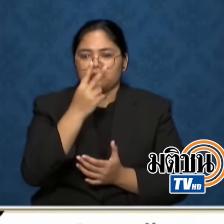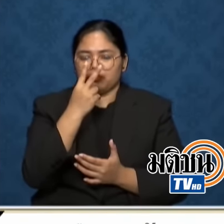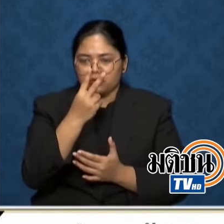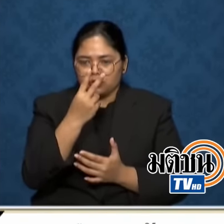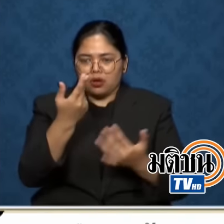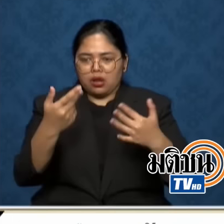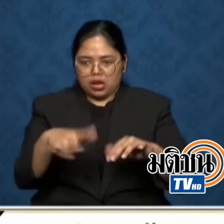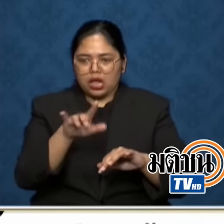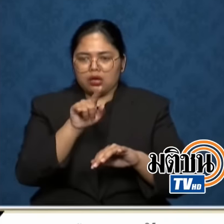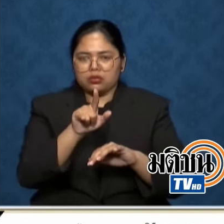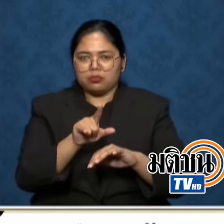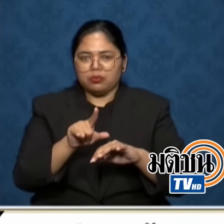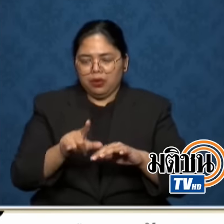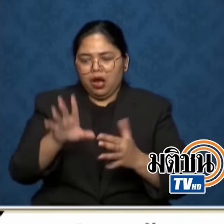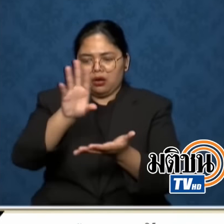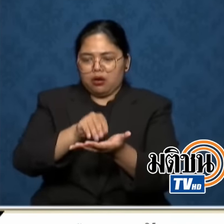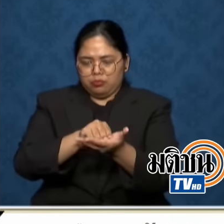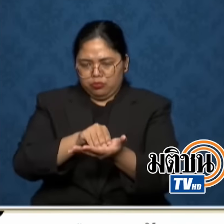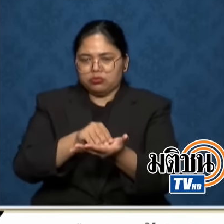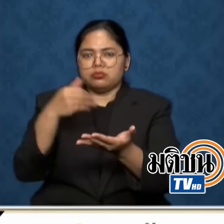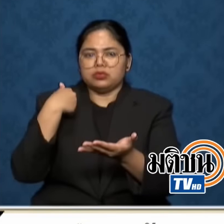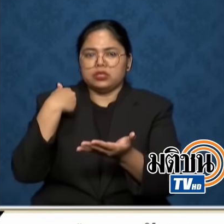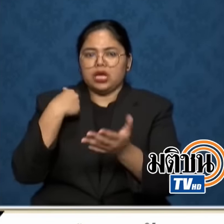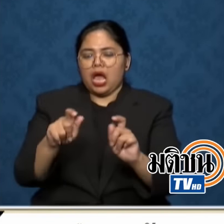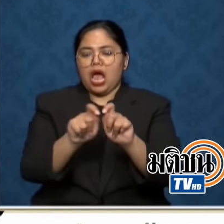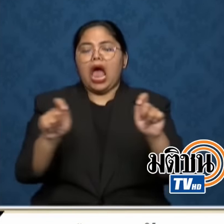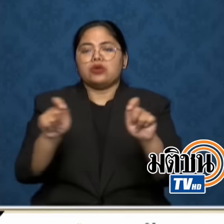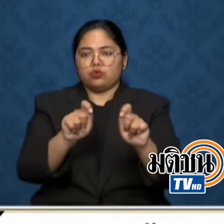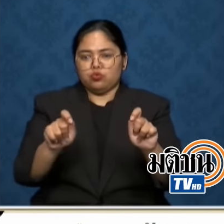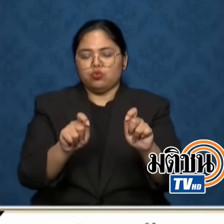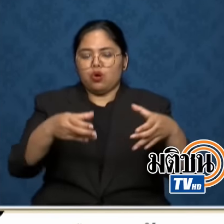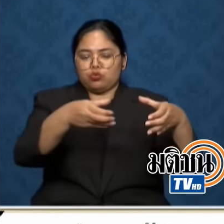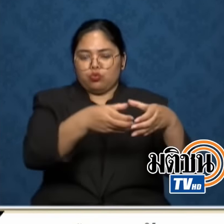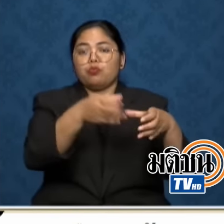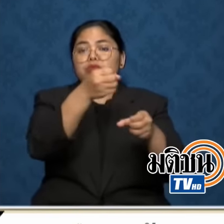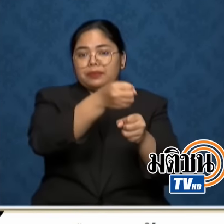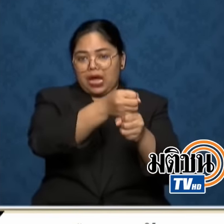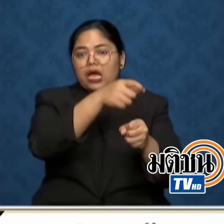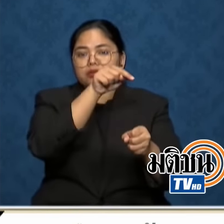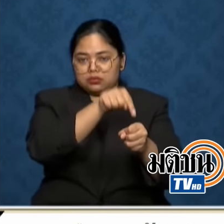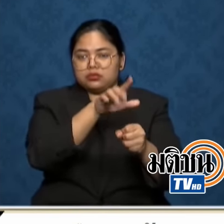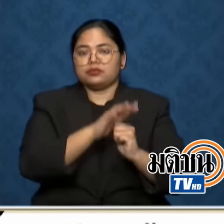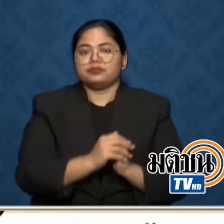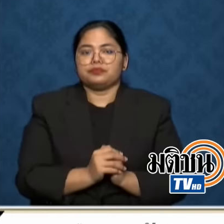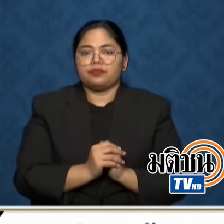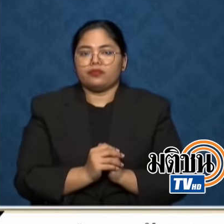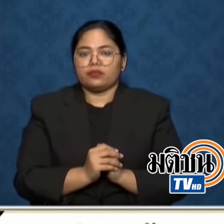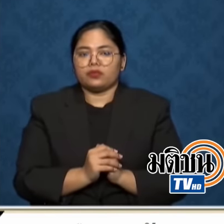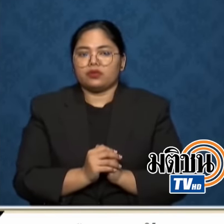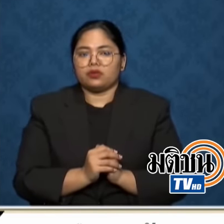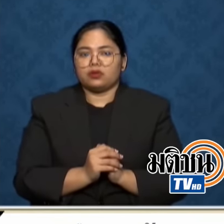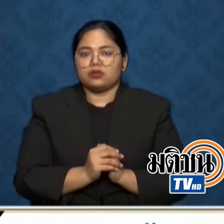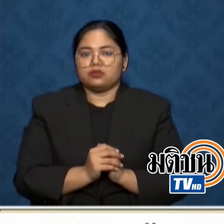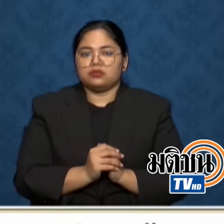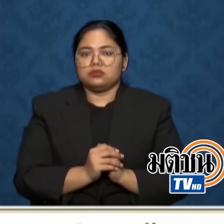ากแล้วเอามาให้ได้ก็มาเพราะคนที่อยู่ในอนุกรรมการต่างๆนั่นเองครับแท็กก้าครับแท็กก้าพ